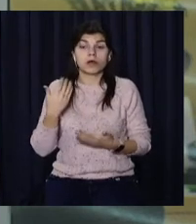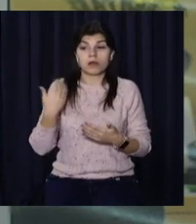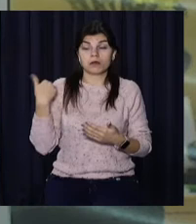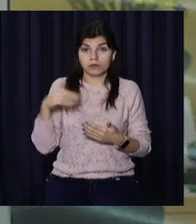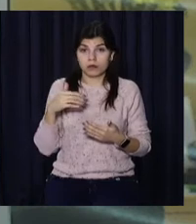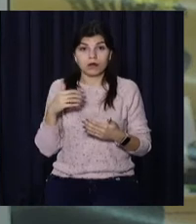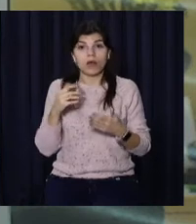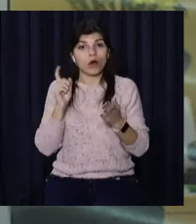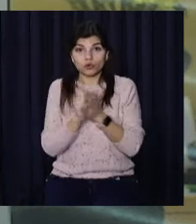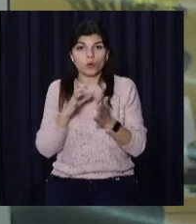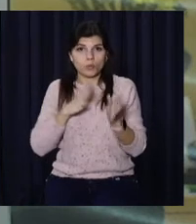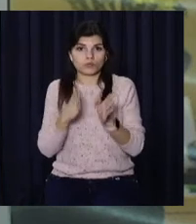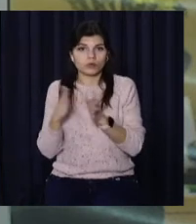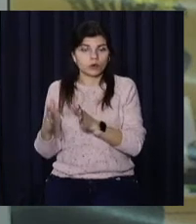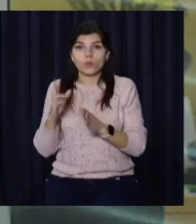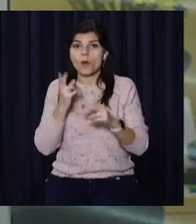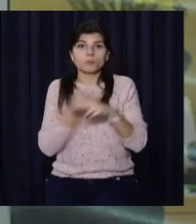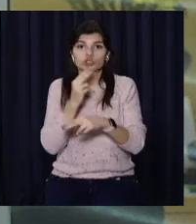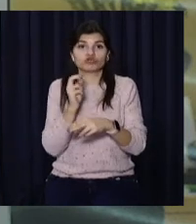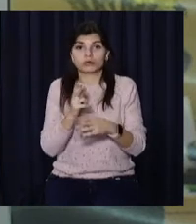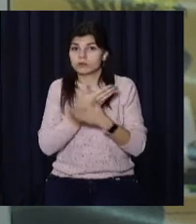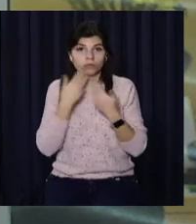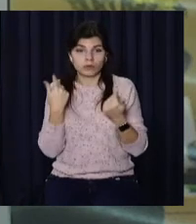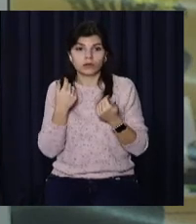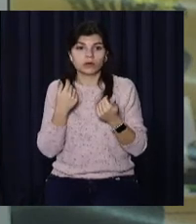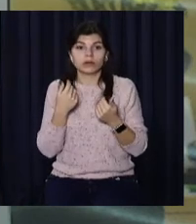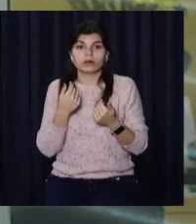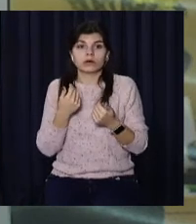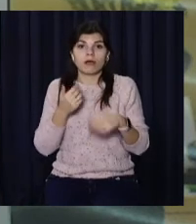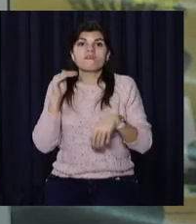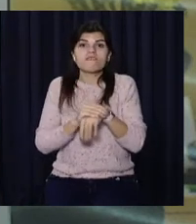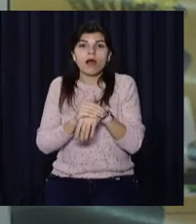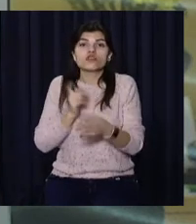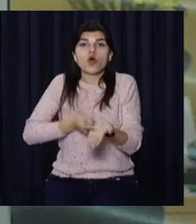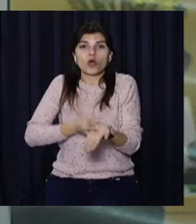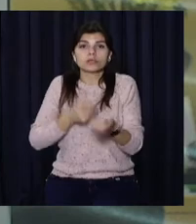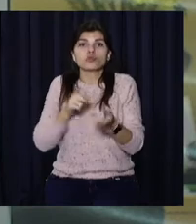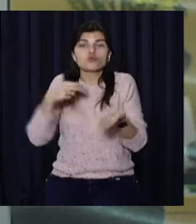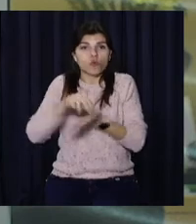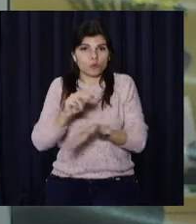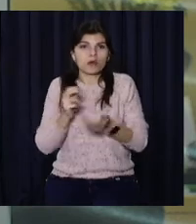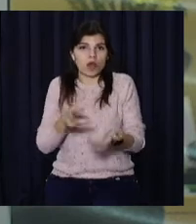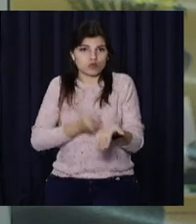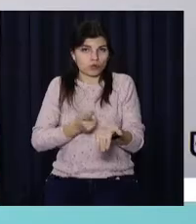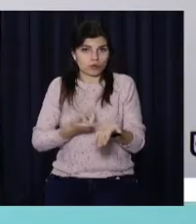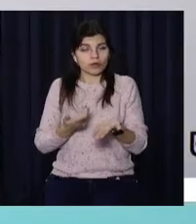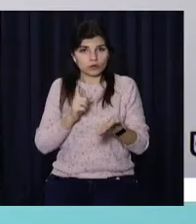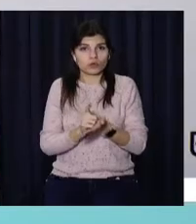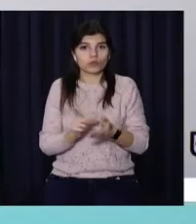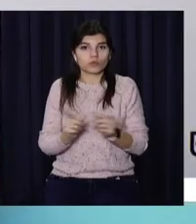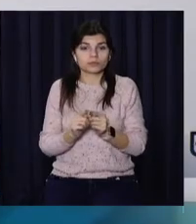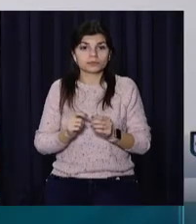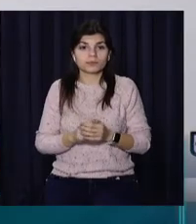і споживачі, бо останні без чека не можуть за необхідності навіть довести факт покупки, кажуть податківці. З